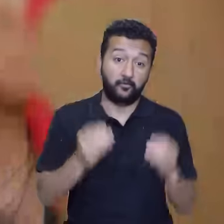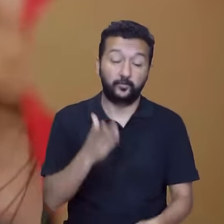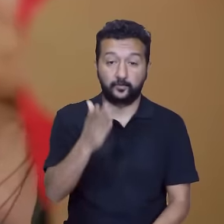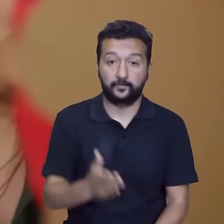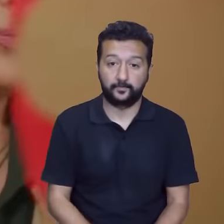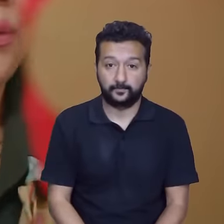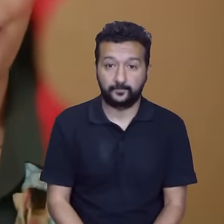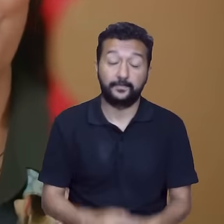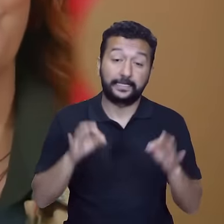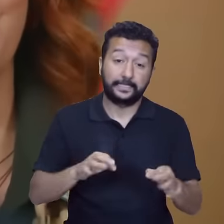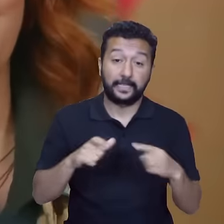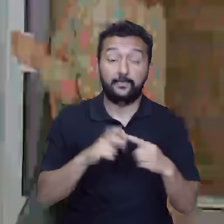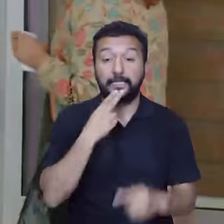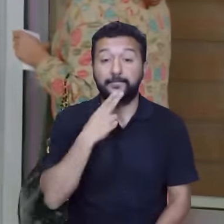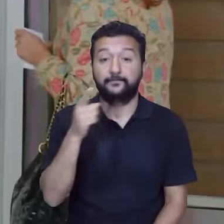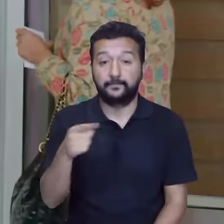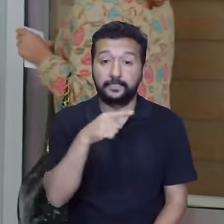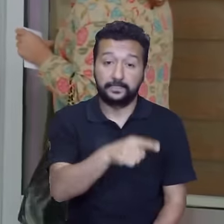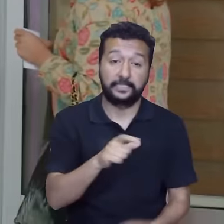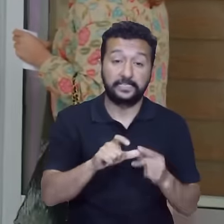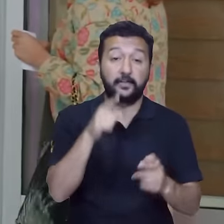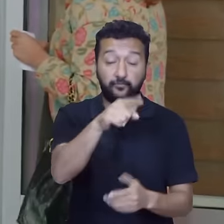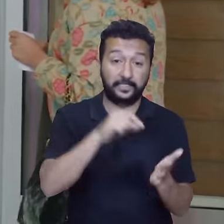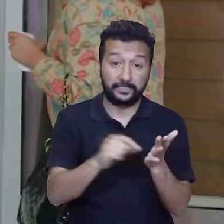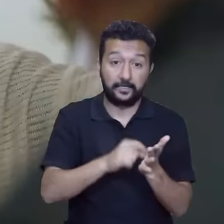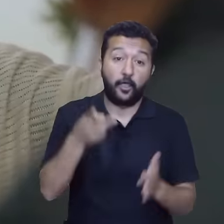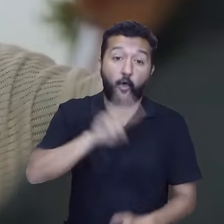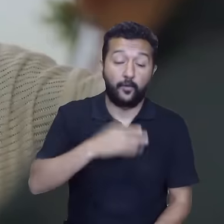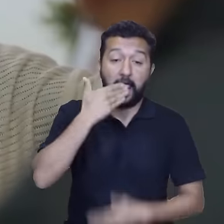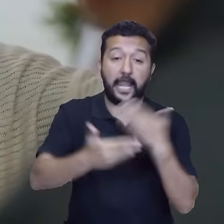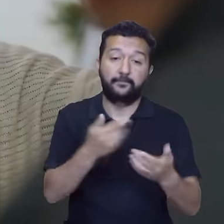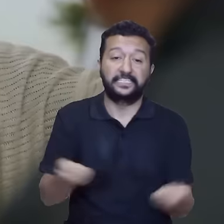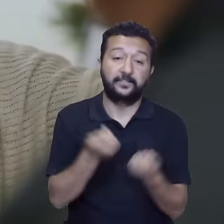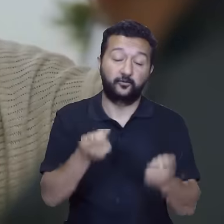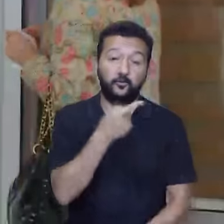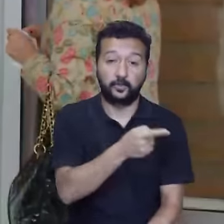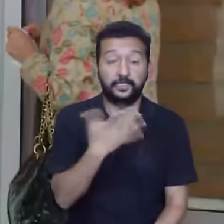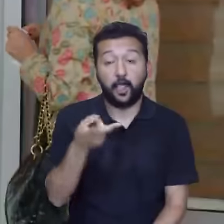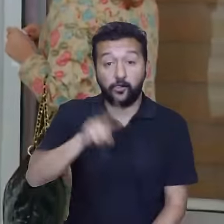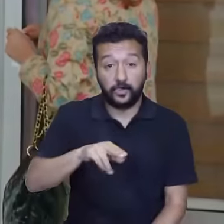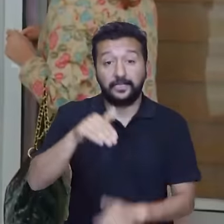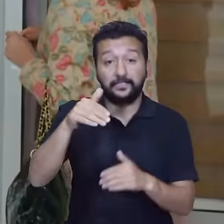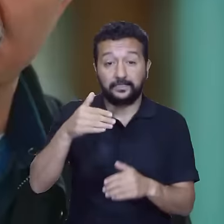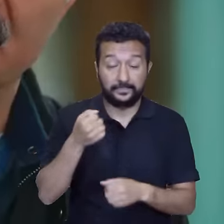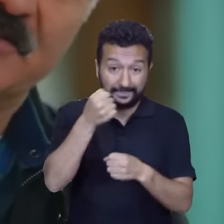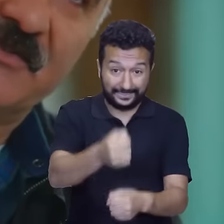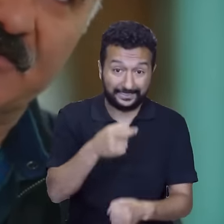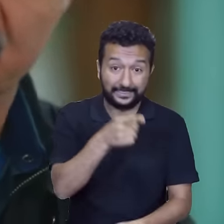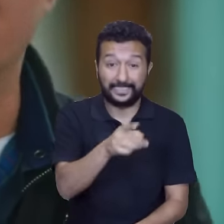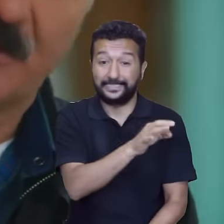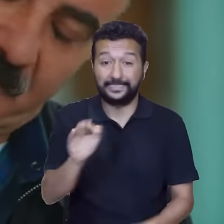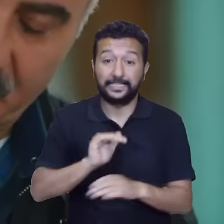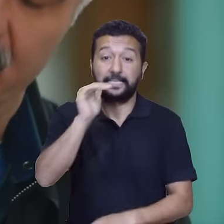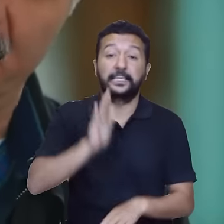olmuş. Şimdi Emel Hanım, şair burada ölümü tasvir ediyor. Yani cenaze çelengiyle